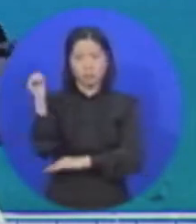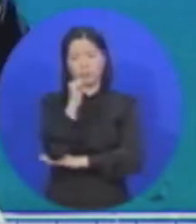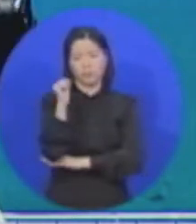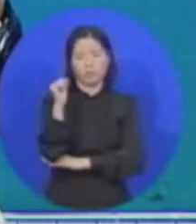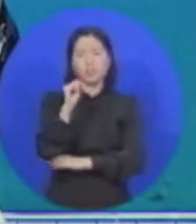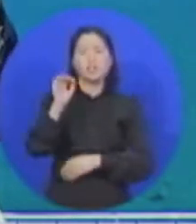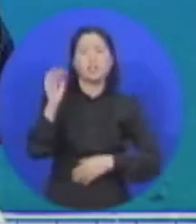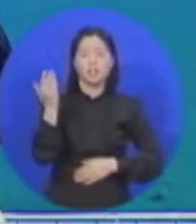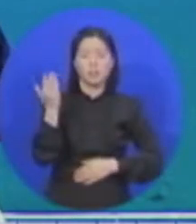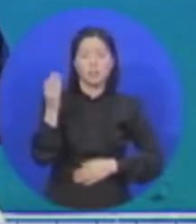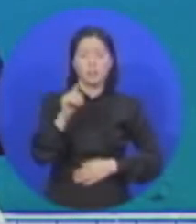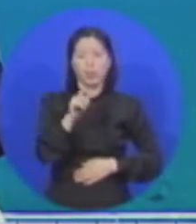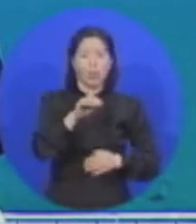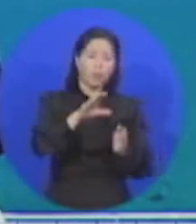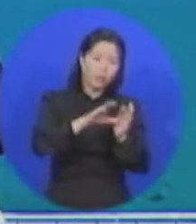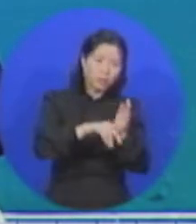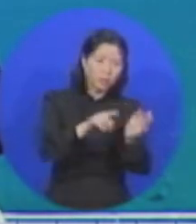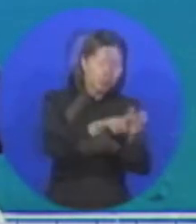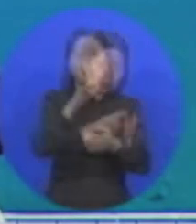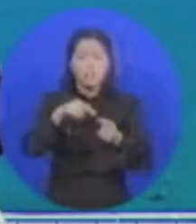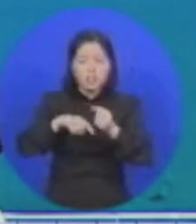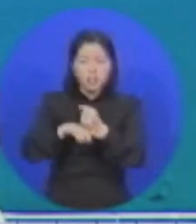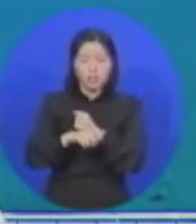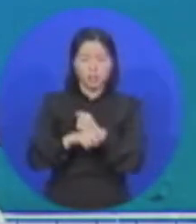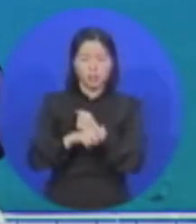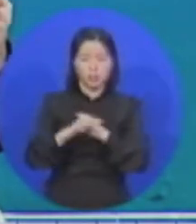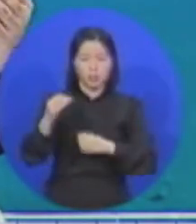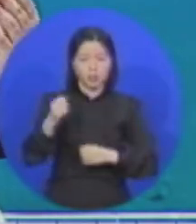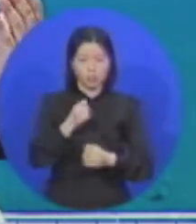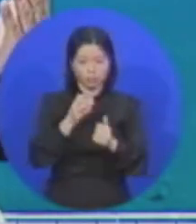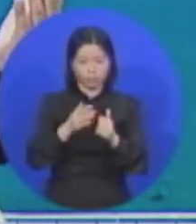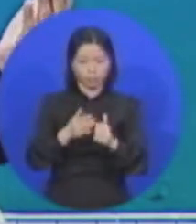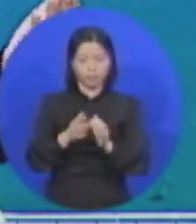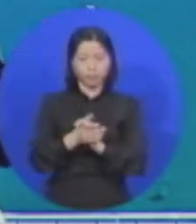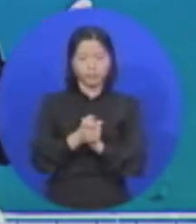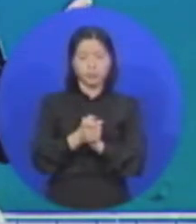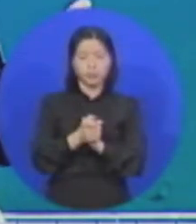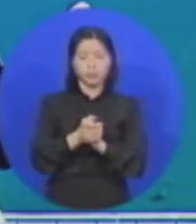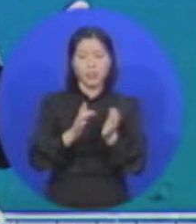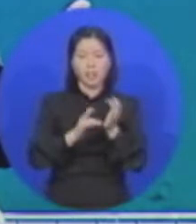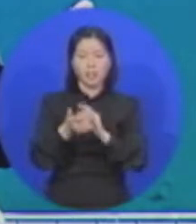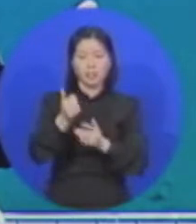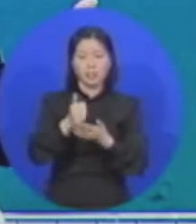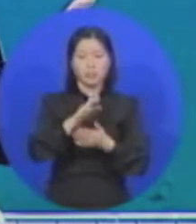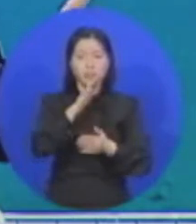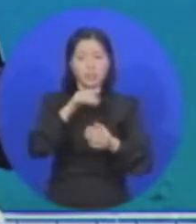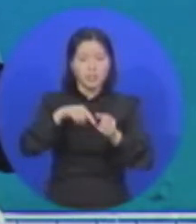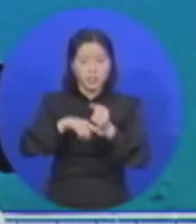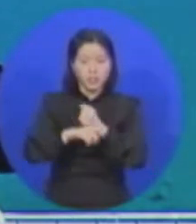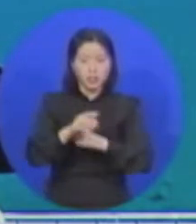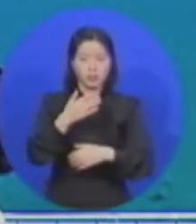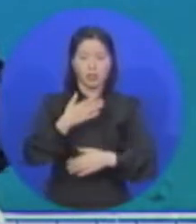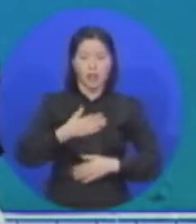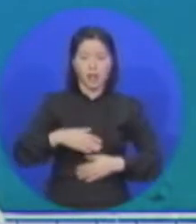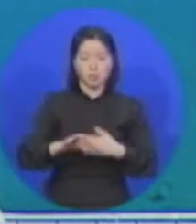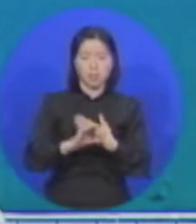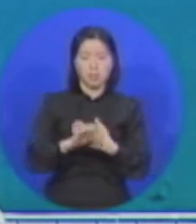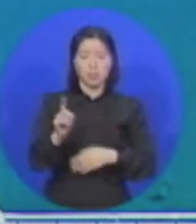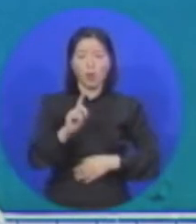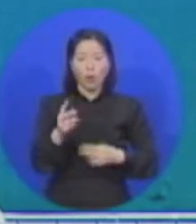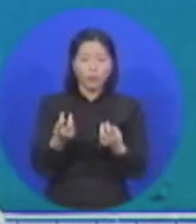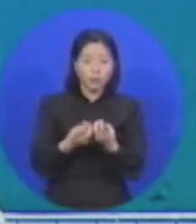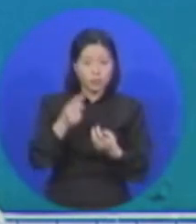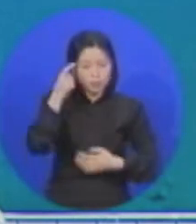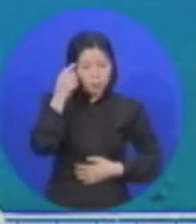어떤 때는 믿어지고 어떤 때는 안 믿어 주고 그래요 자 예수님을 진리로 알면 어떻게 하는 거죠 내가 오늘